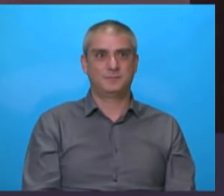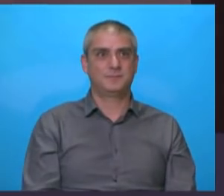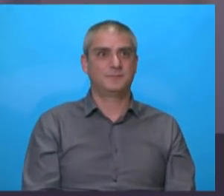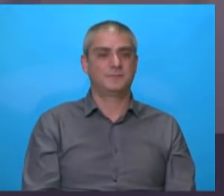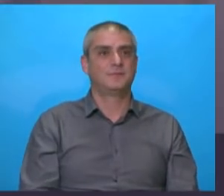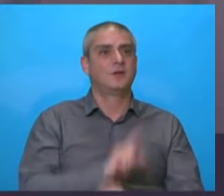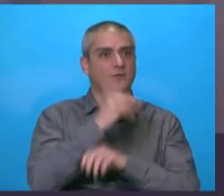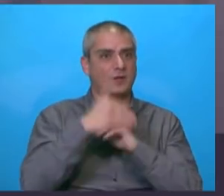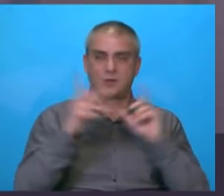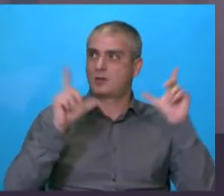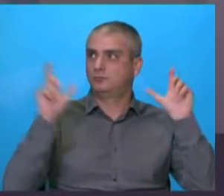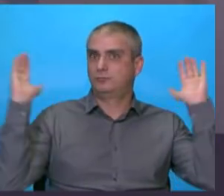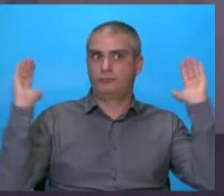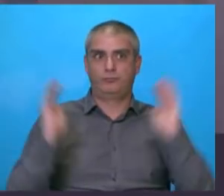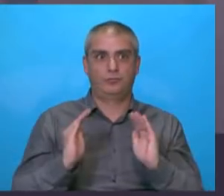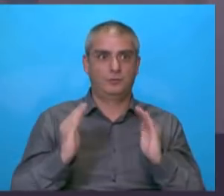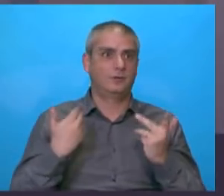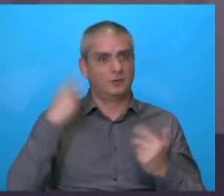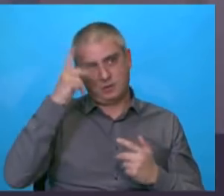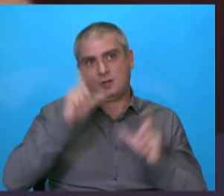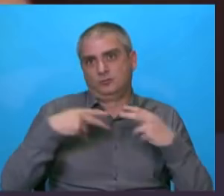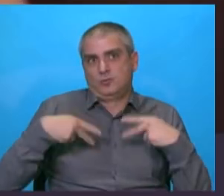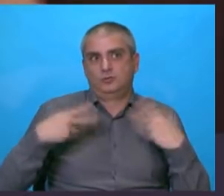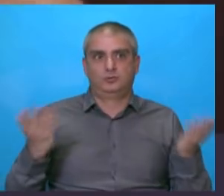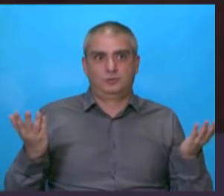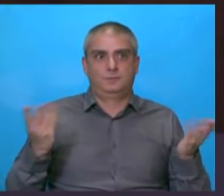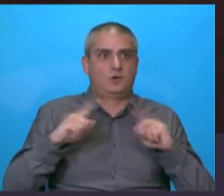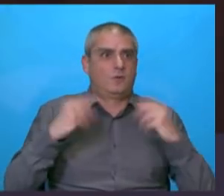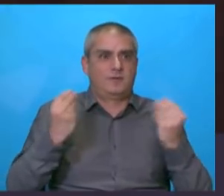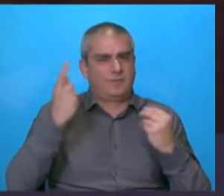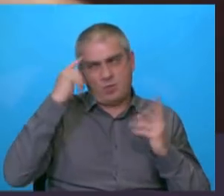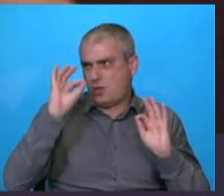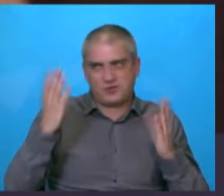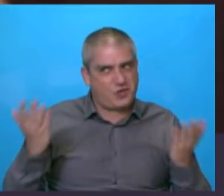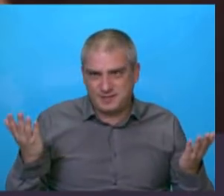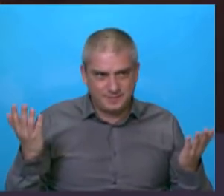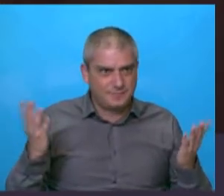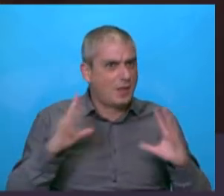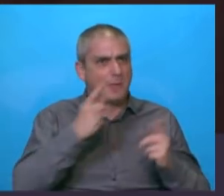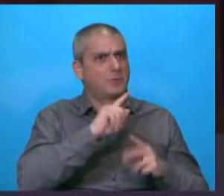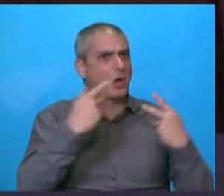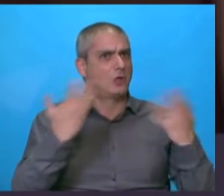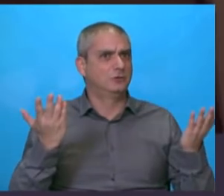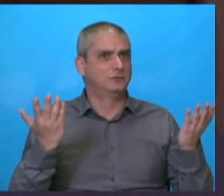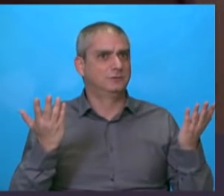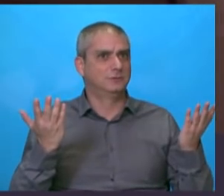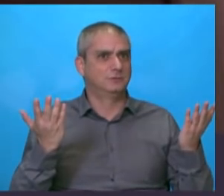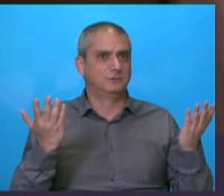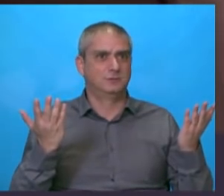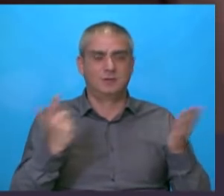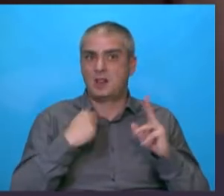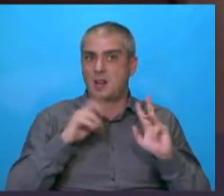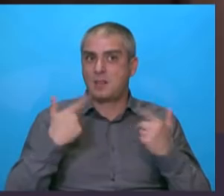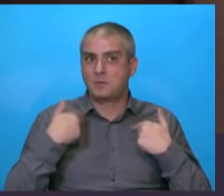התרוקן פה. יכול להבין, אנשים חוששים מכל מיני דברים לא רציונליים כל כך. למה אתה לא חושש? למה אני לא חושש?